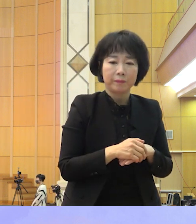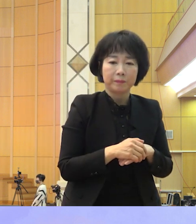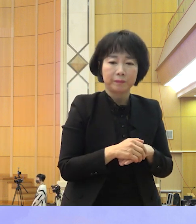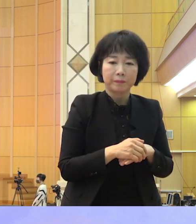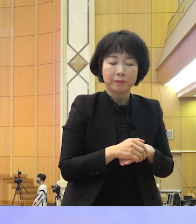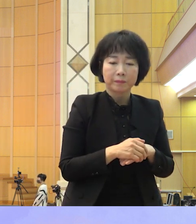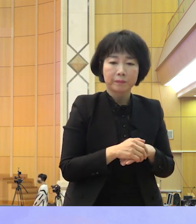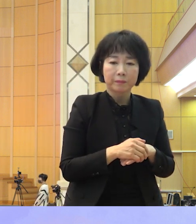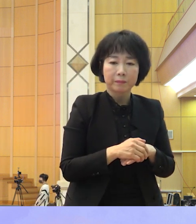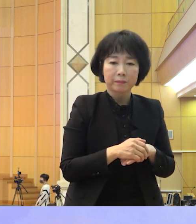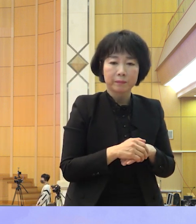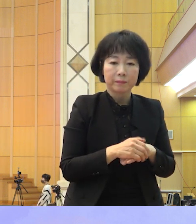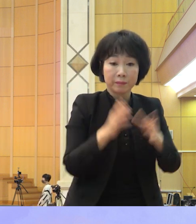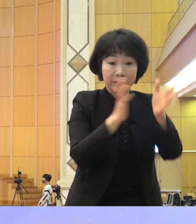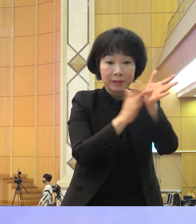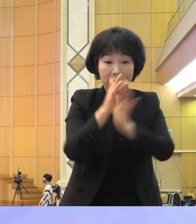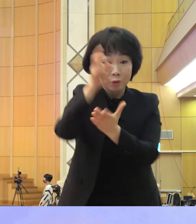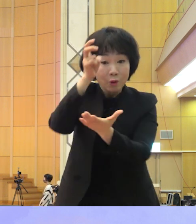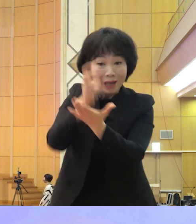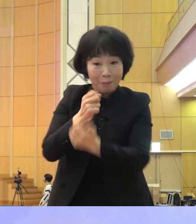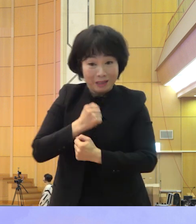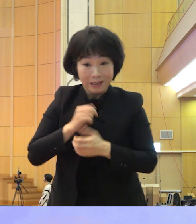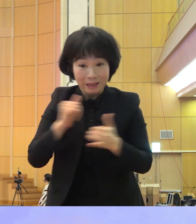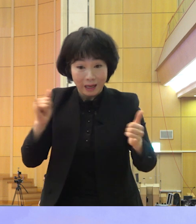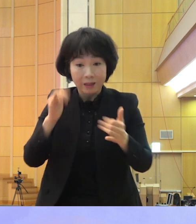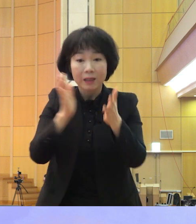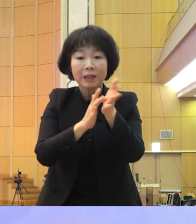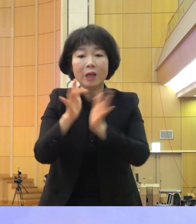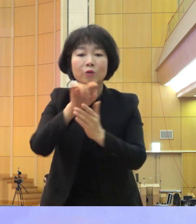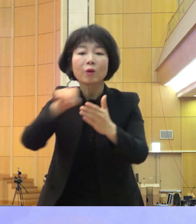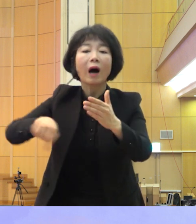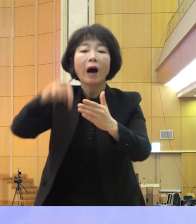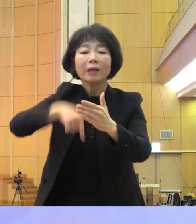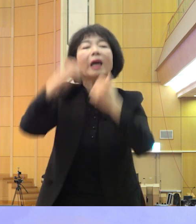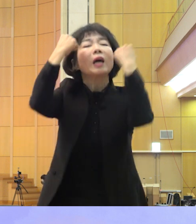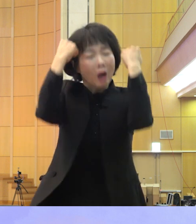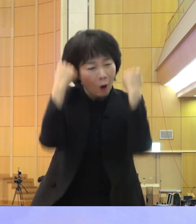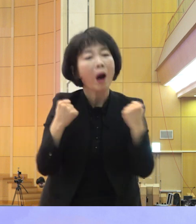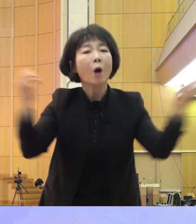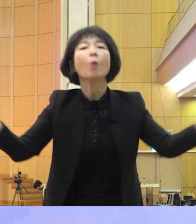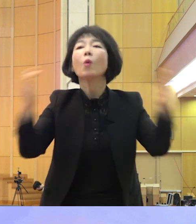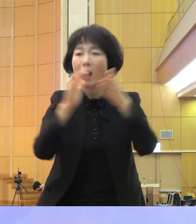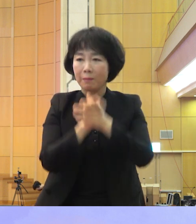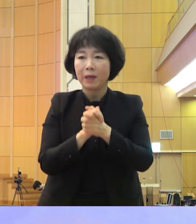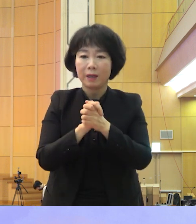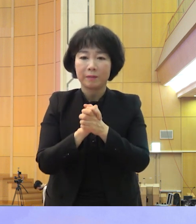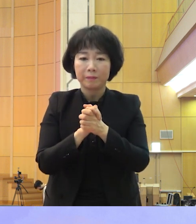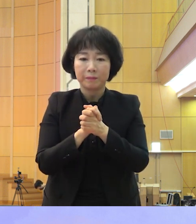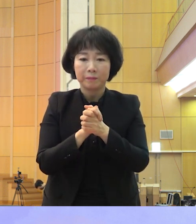계명을 지키는 자는 주 안에 거하고, 이 말은 주 안에 있고,